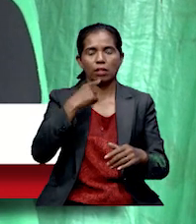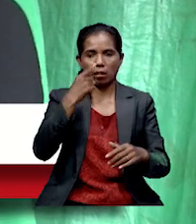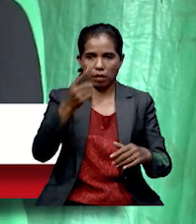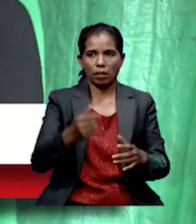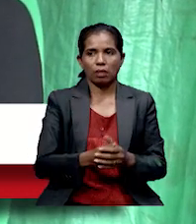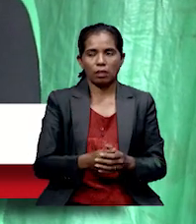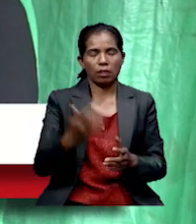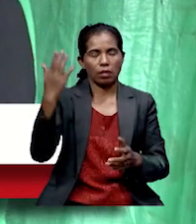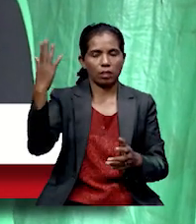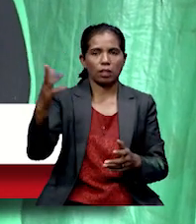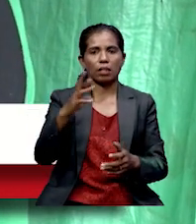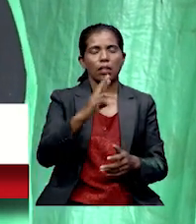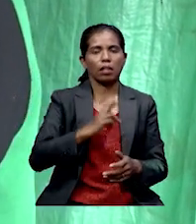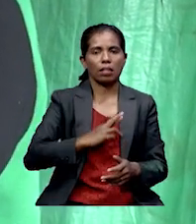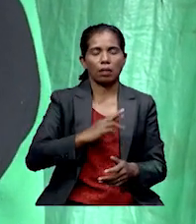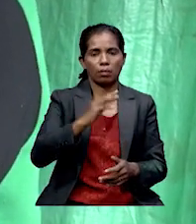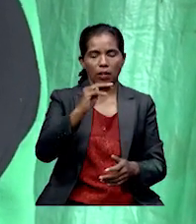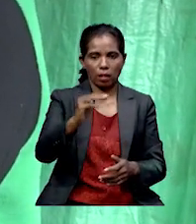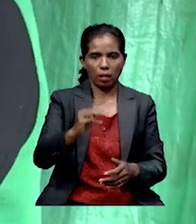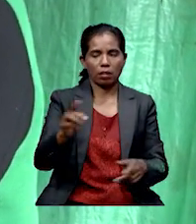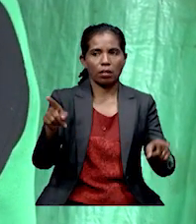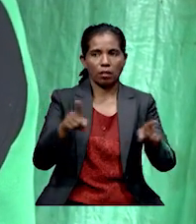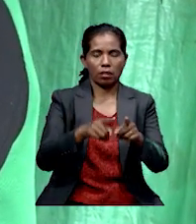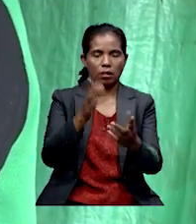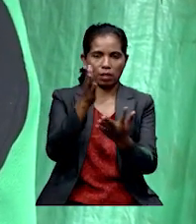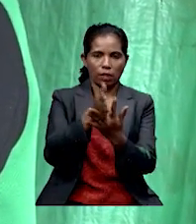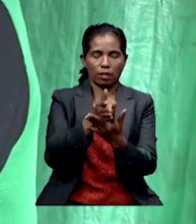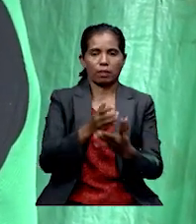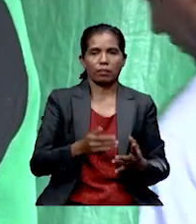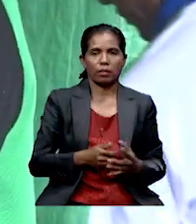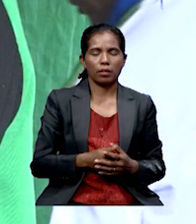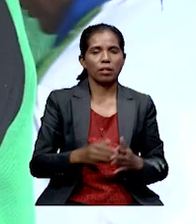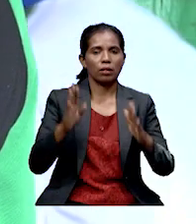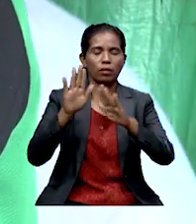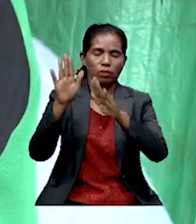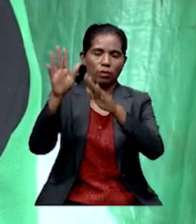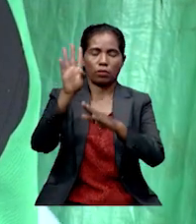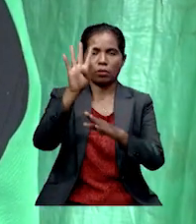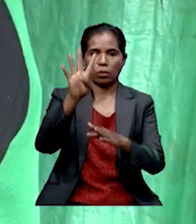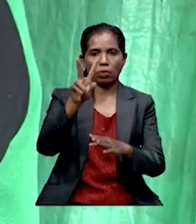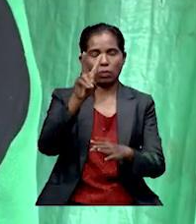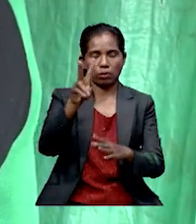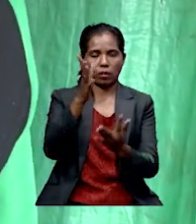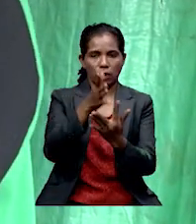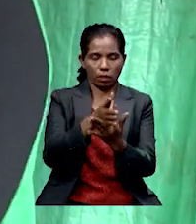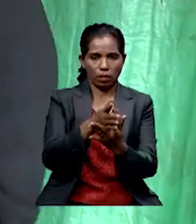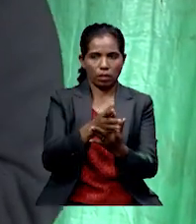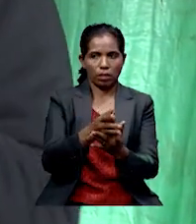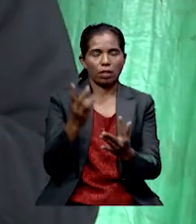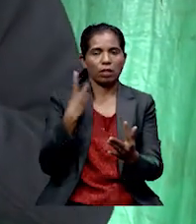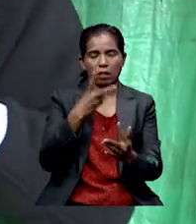iha ramelau ho kablakin ini yang kelan lo iha tu beli ko ohen lo kerai kita